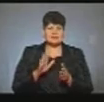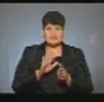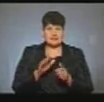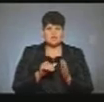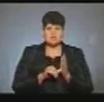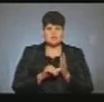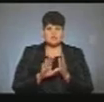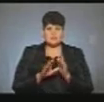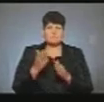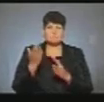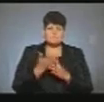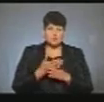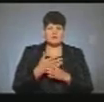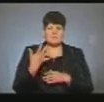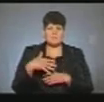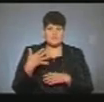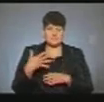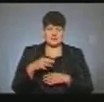це половина, 50.